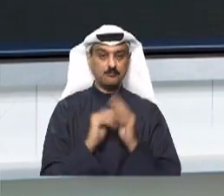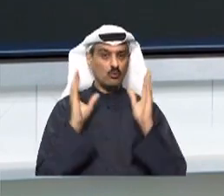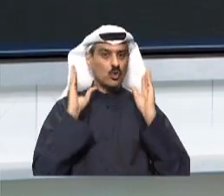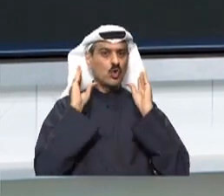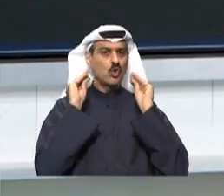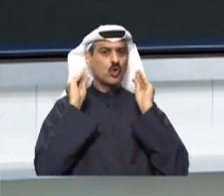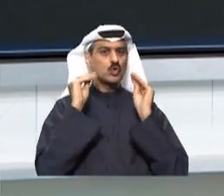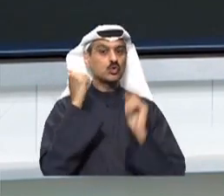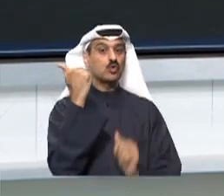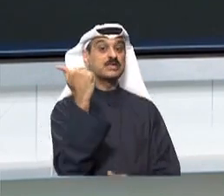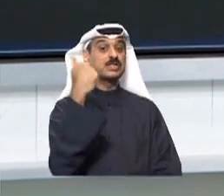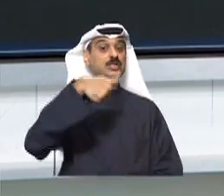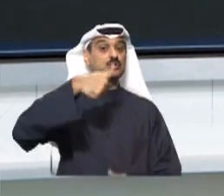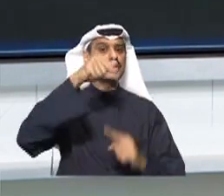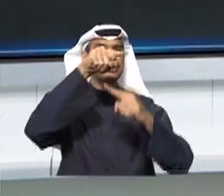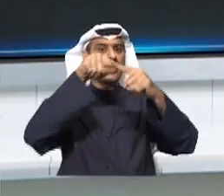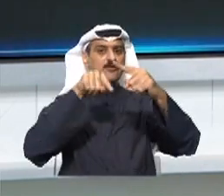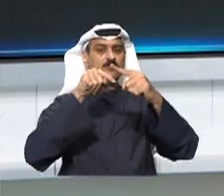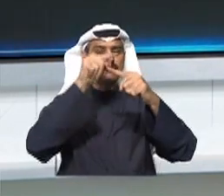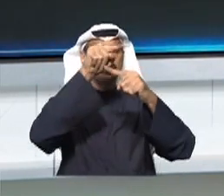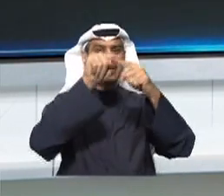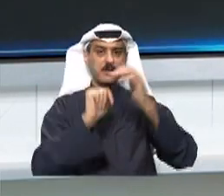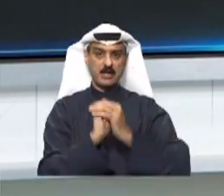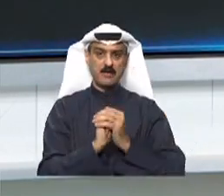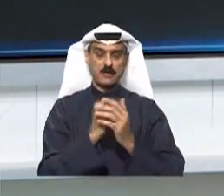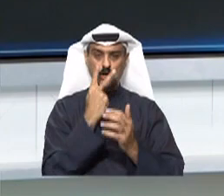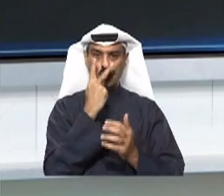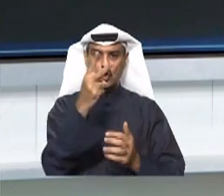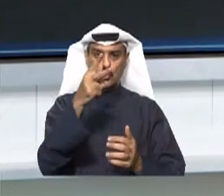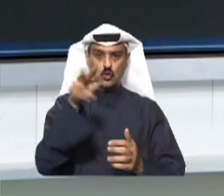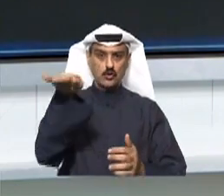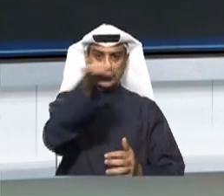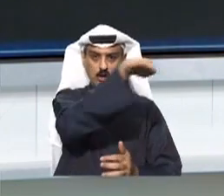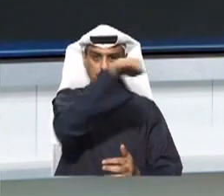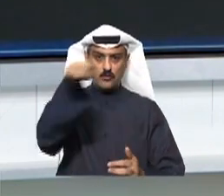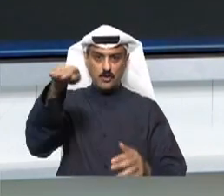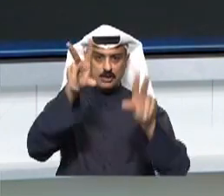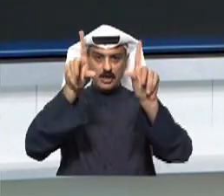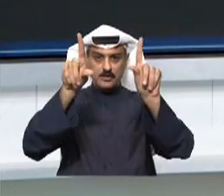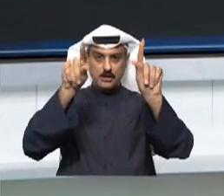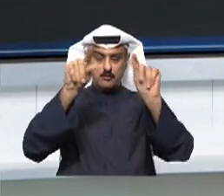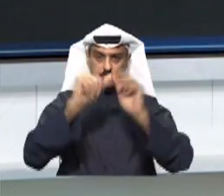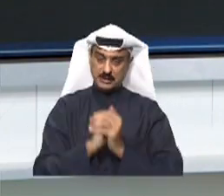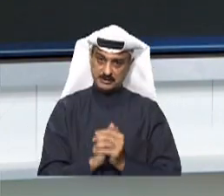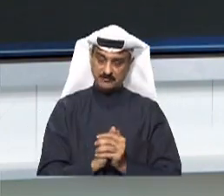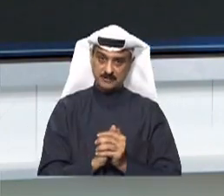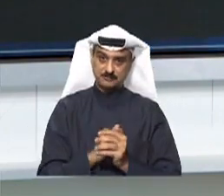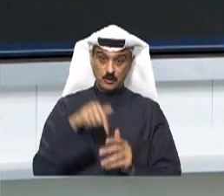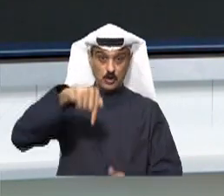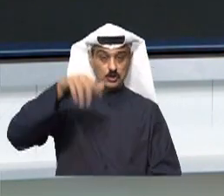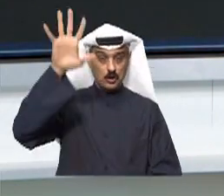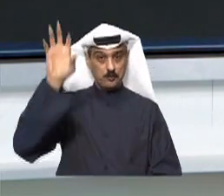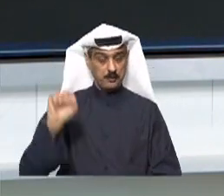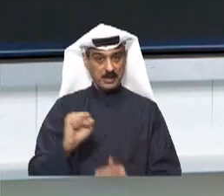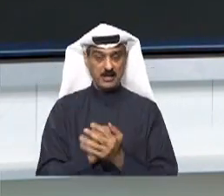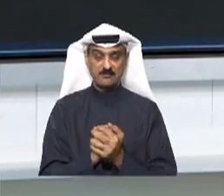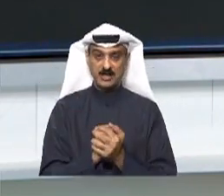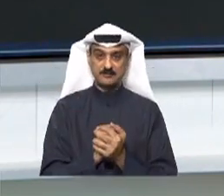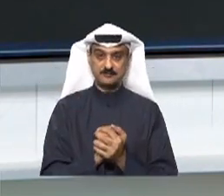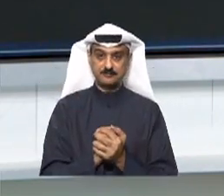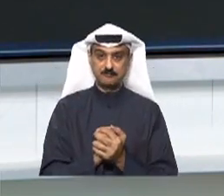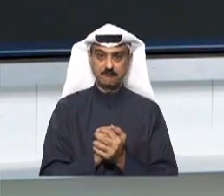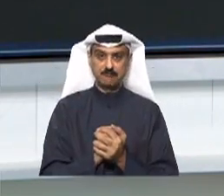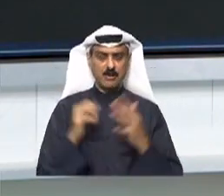النسبية 66%، أما الرؤية الأفقية ممتازة تتجاوز 10 كيلومتر. الأجواء المتوقعة في منتصف هذه الليلة، أجواء راح تكون